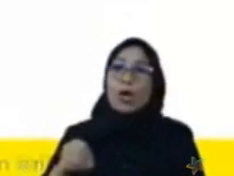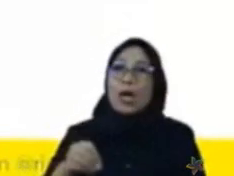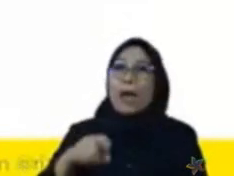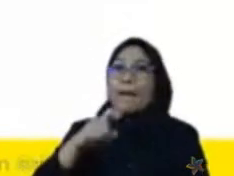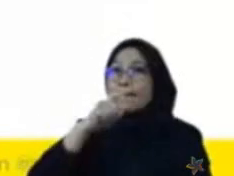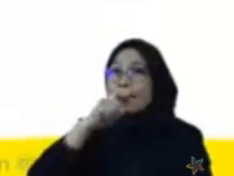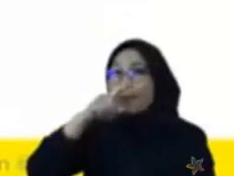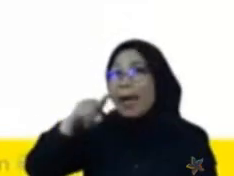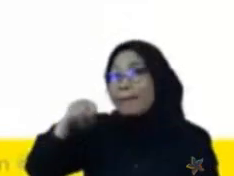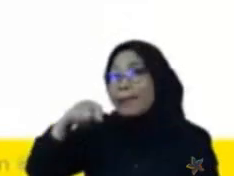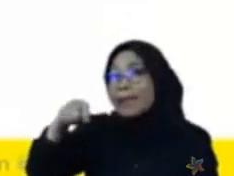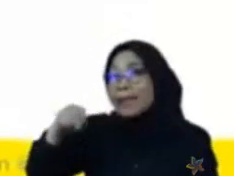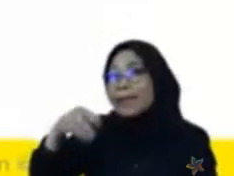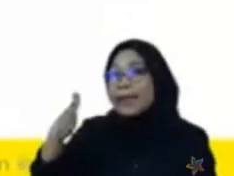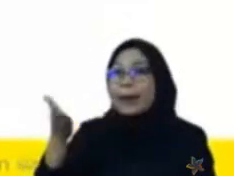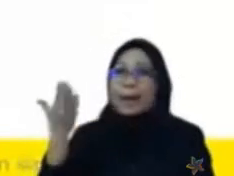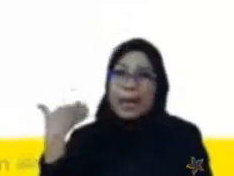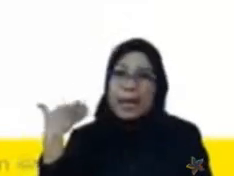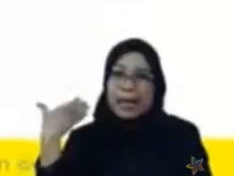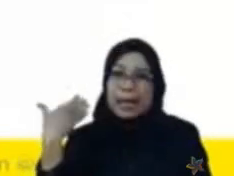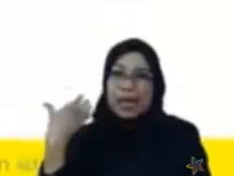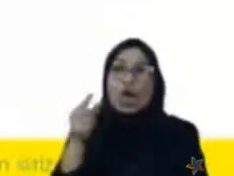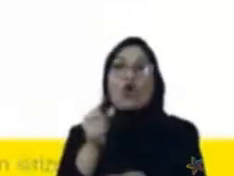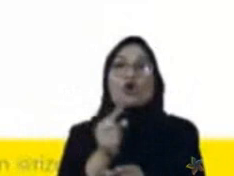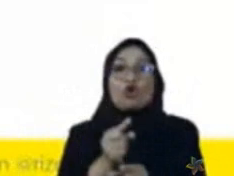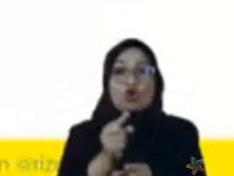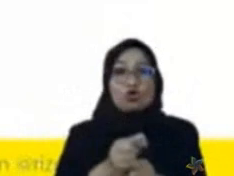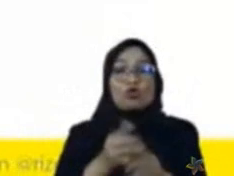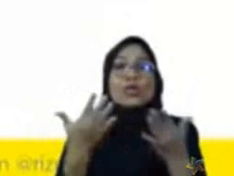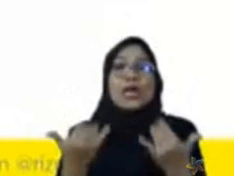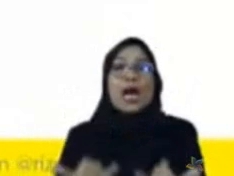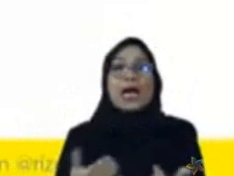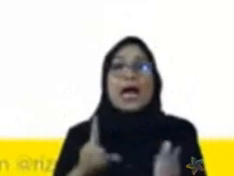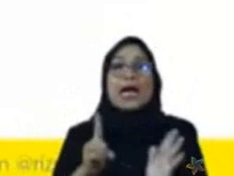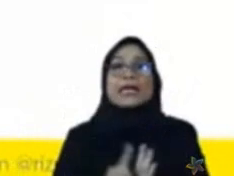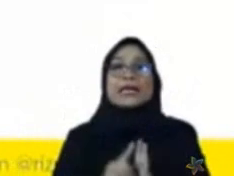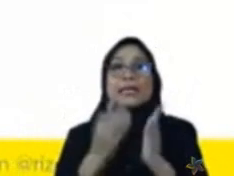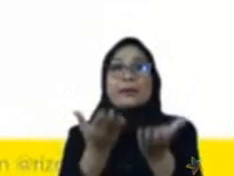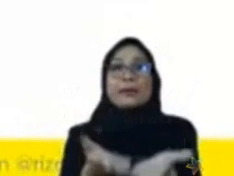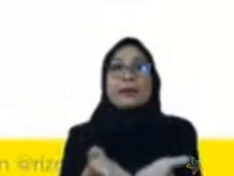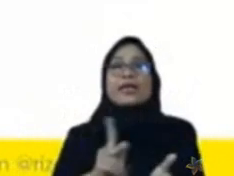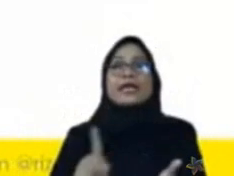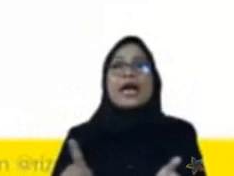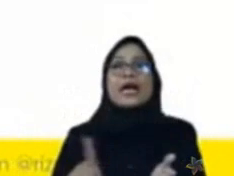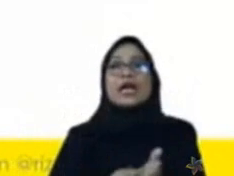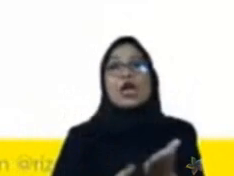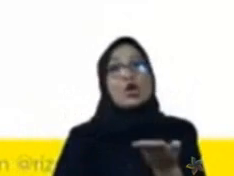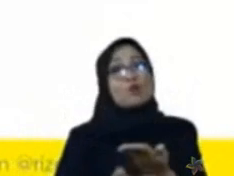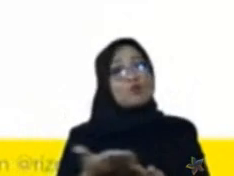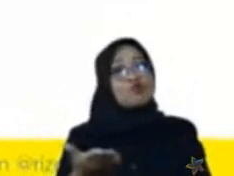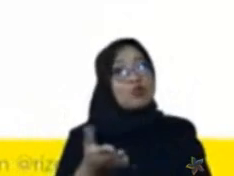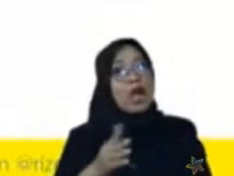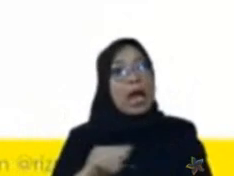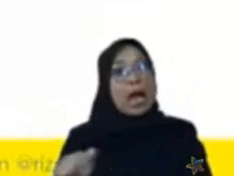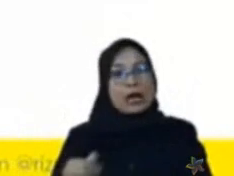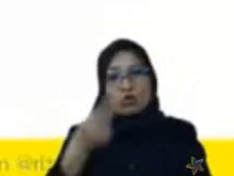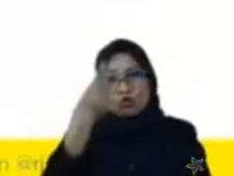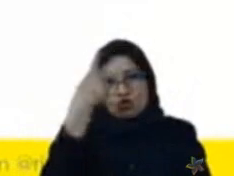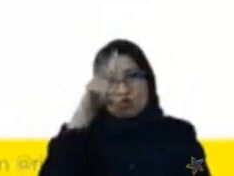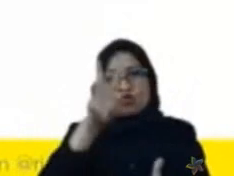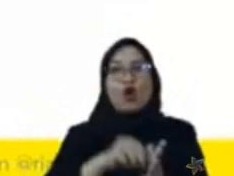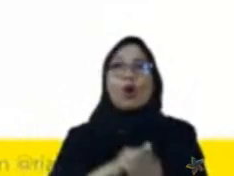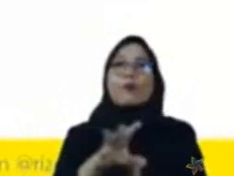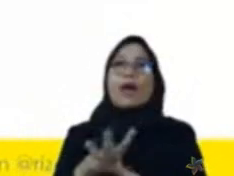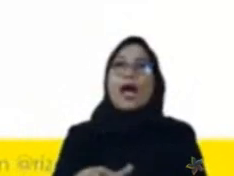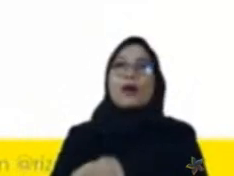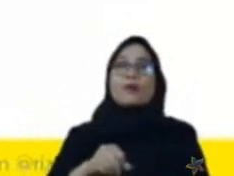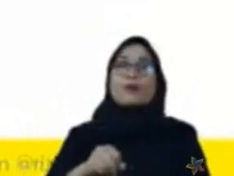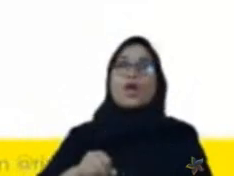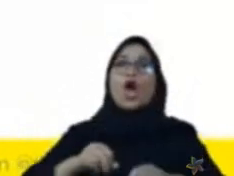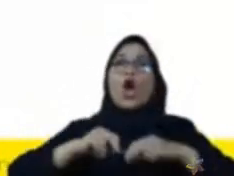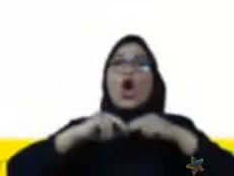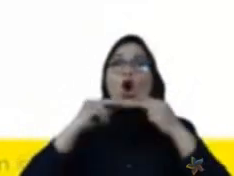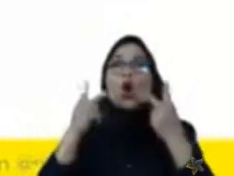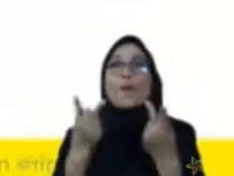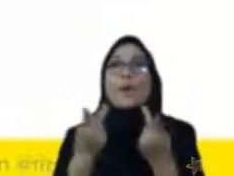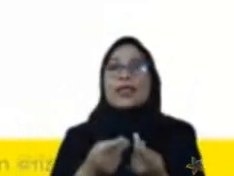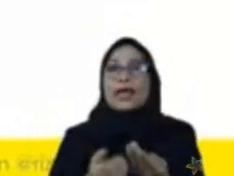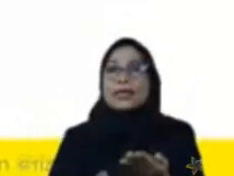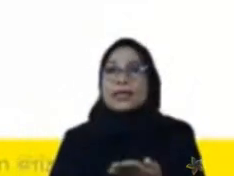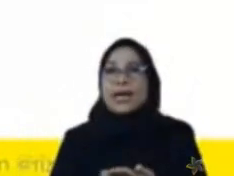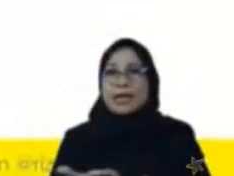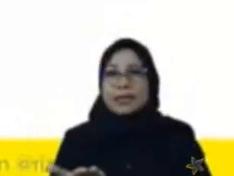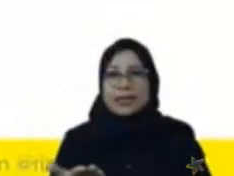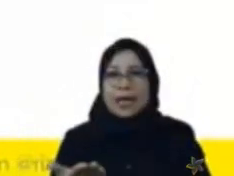kemarin, itu kan guru sekarang diberikan kemudahan untuk mengambil kompetensi dasar yang esensial.